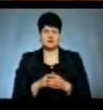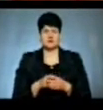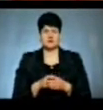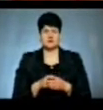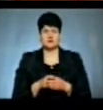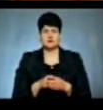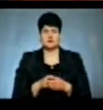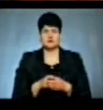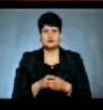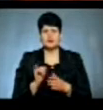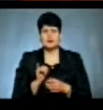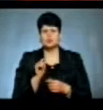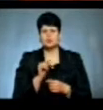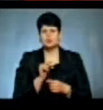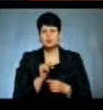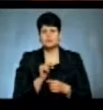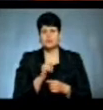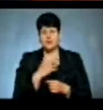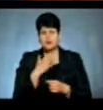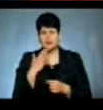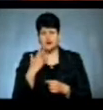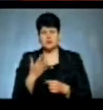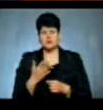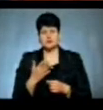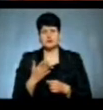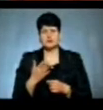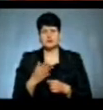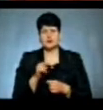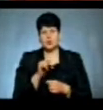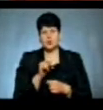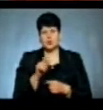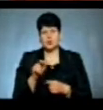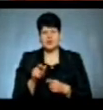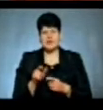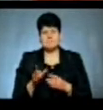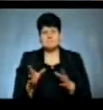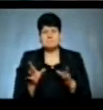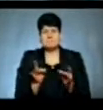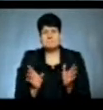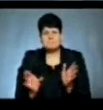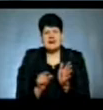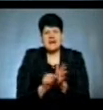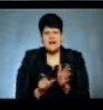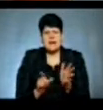дуже довірливий, і тому багато до нього людей прилипало,